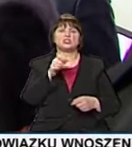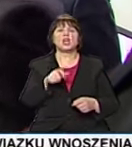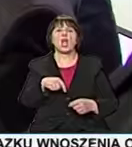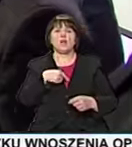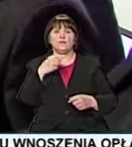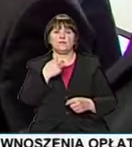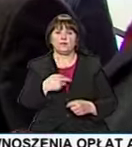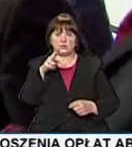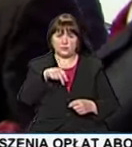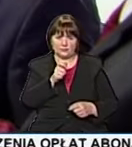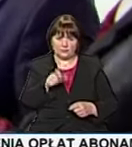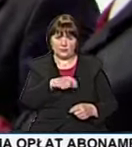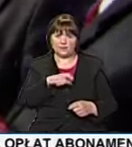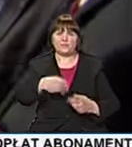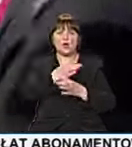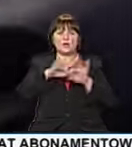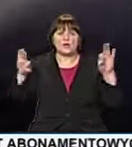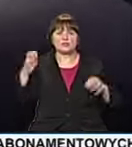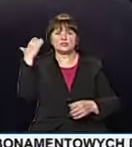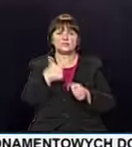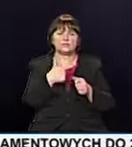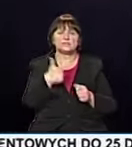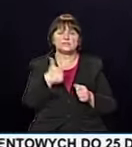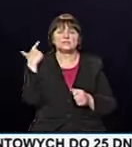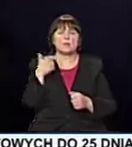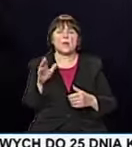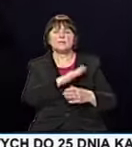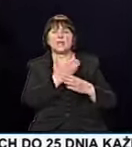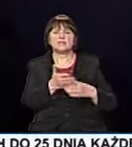na pamiątkę Krzyża Niepodległości przyznawanego w 20-leciu międzywojennym i po raz